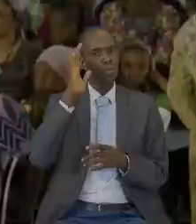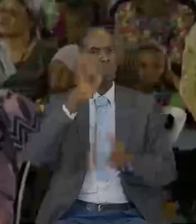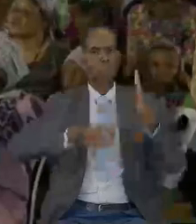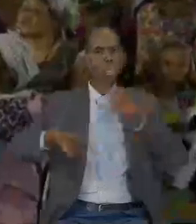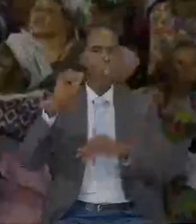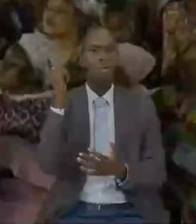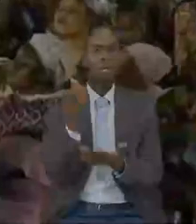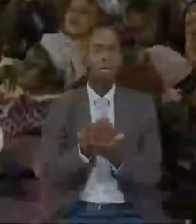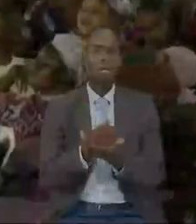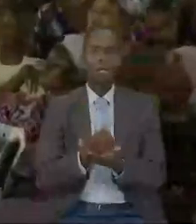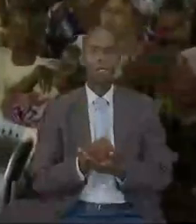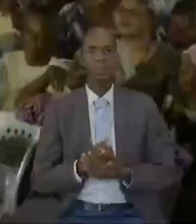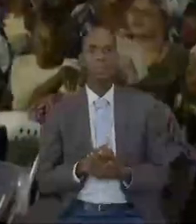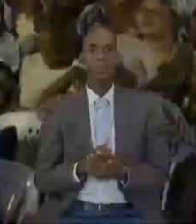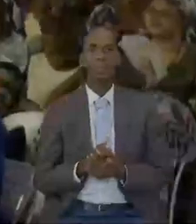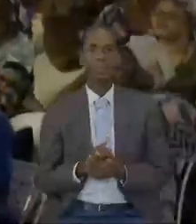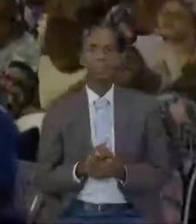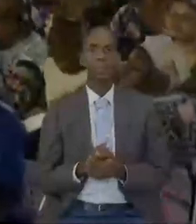Je crois que quelqu'un va dire amen.